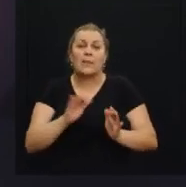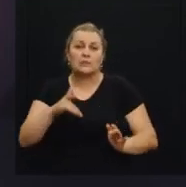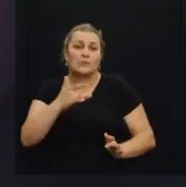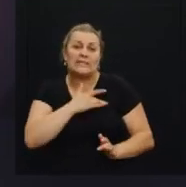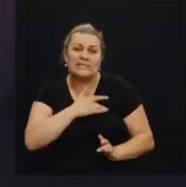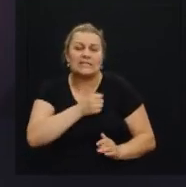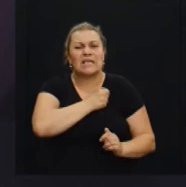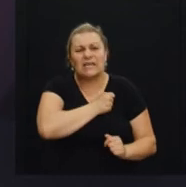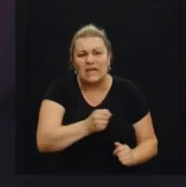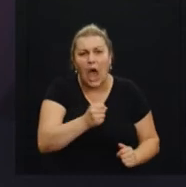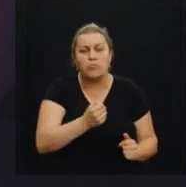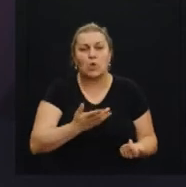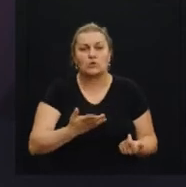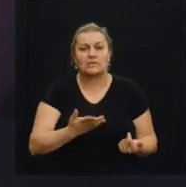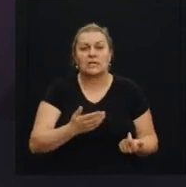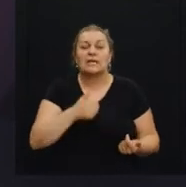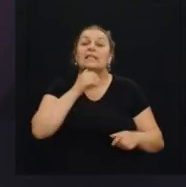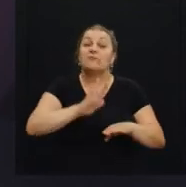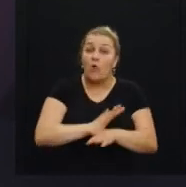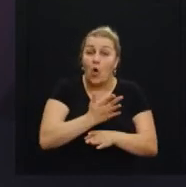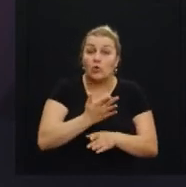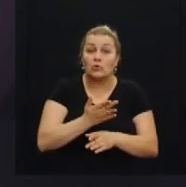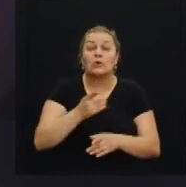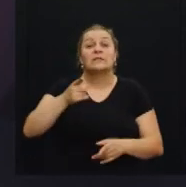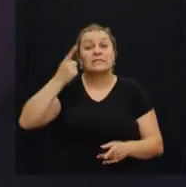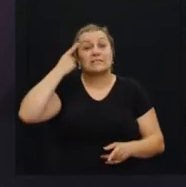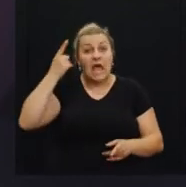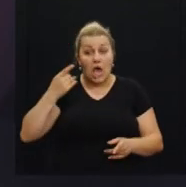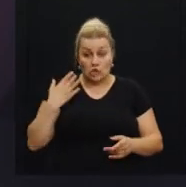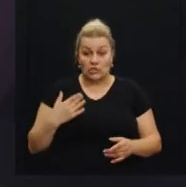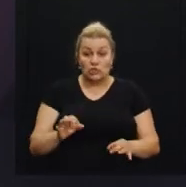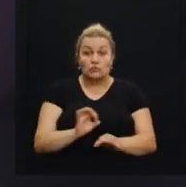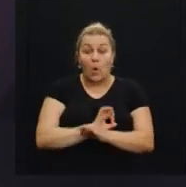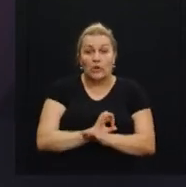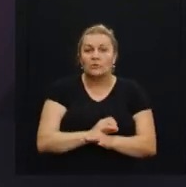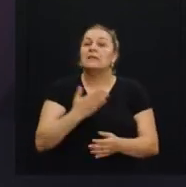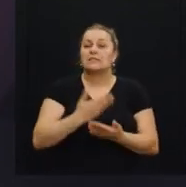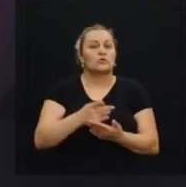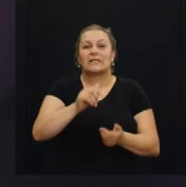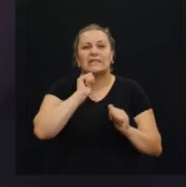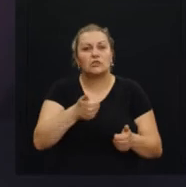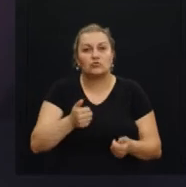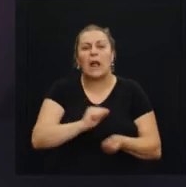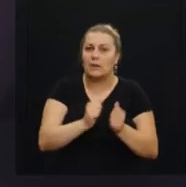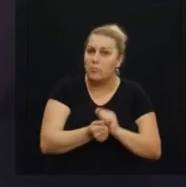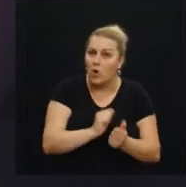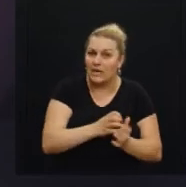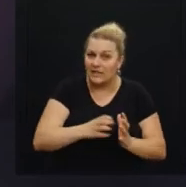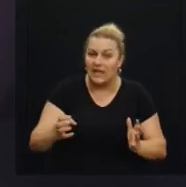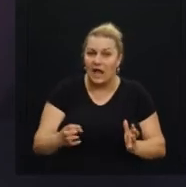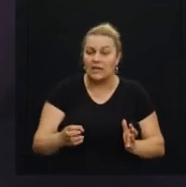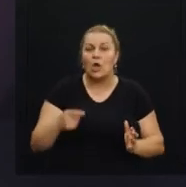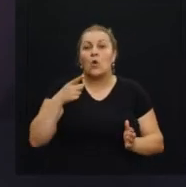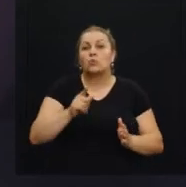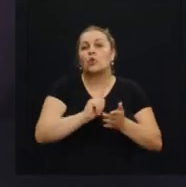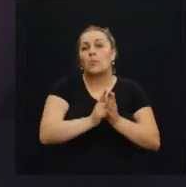i hrabrost i volju. Znaš da ćeš poginuti, ali nisu se dali, svaka im čast. Jer oni su u tom